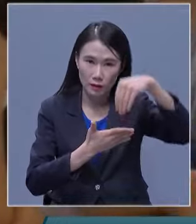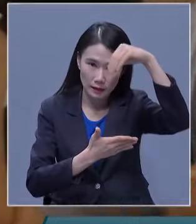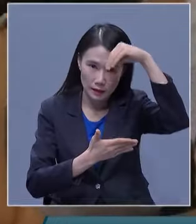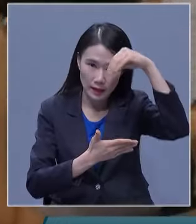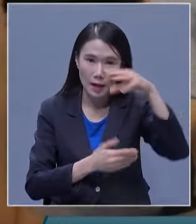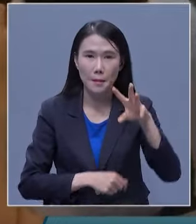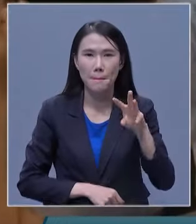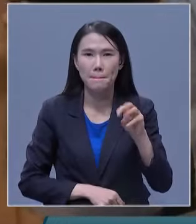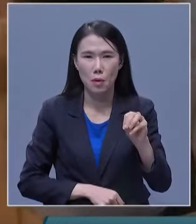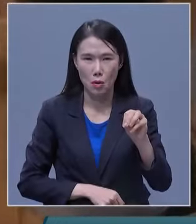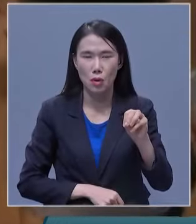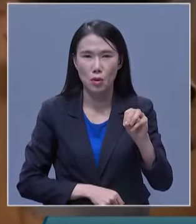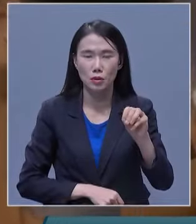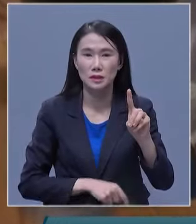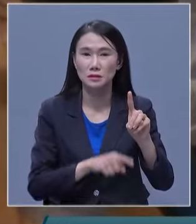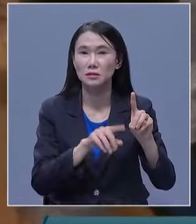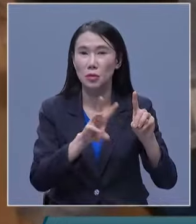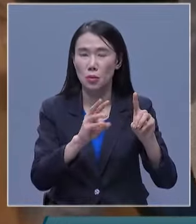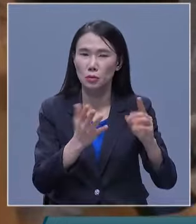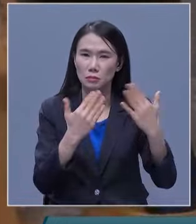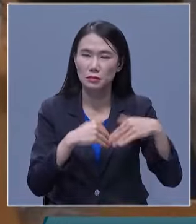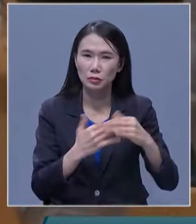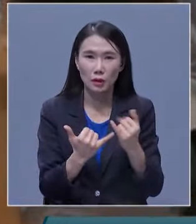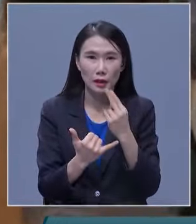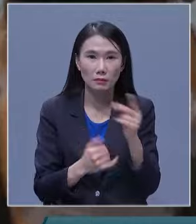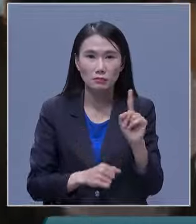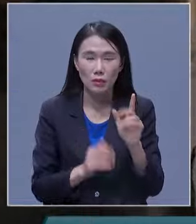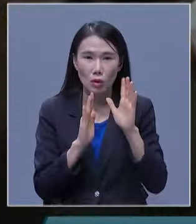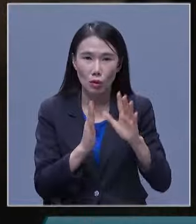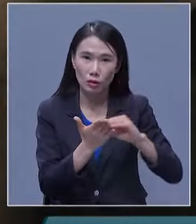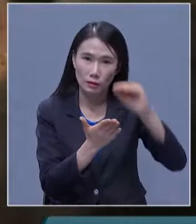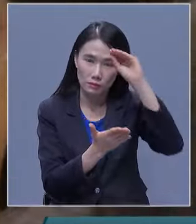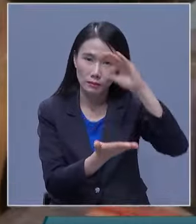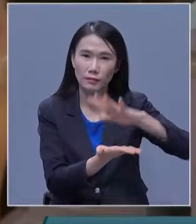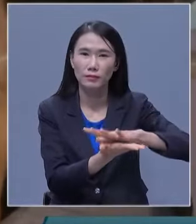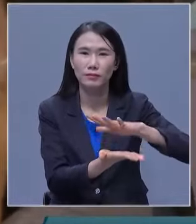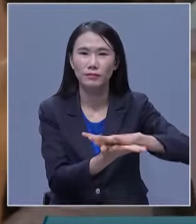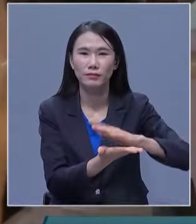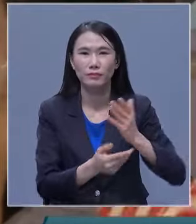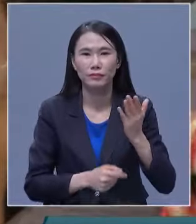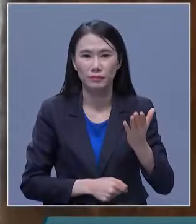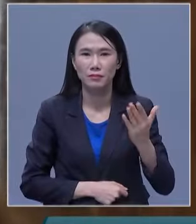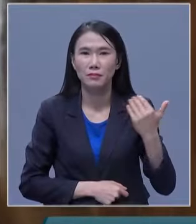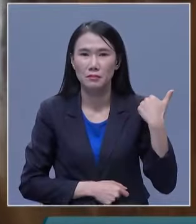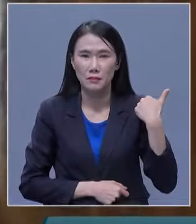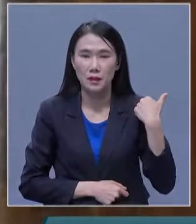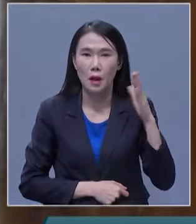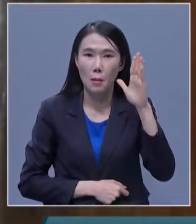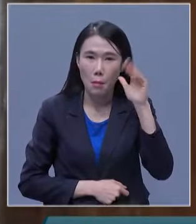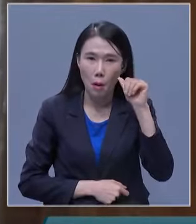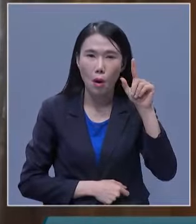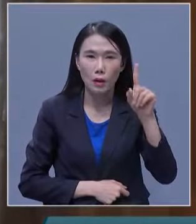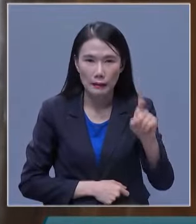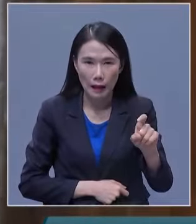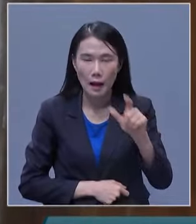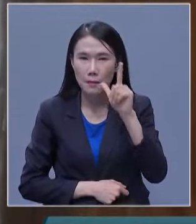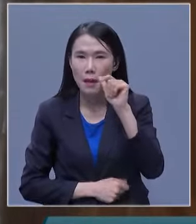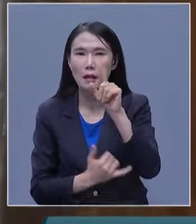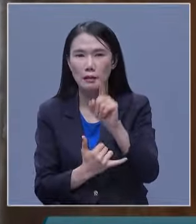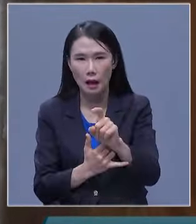มัธยมอยู่นะคะซึ่งทราบว่าเป็นนักเรียนของโรงเรียนการสูตรศึกษาไหลสูญเสียทั้งพ่อและแม่จากเหตุการณ์